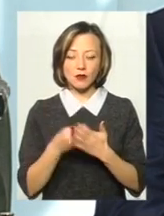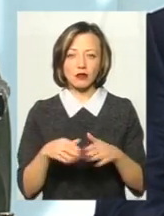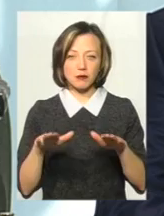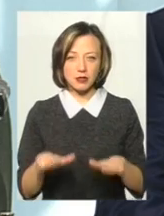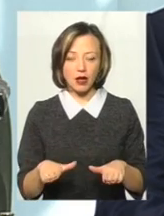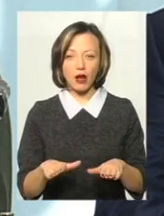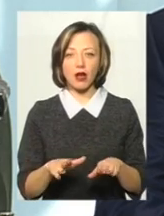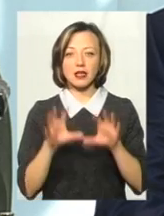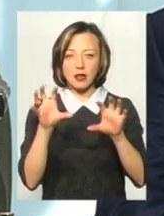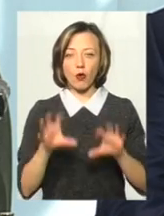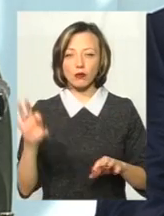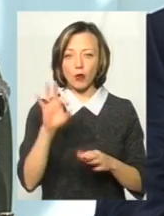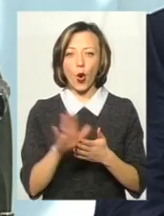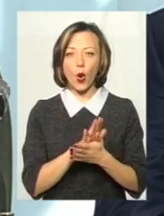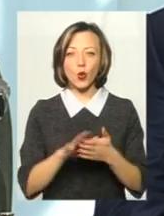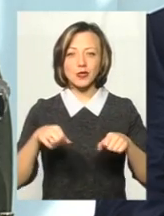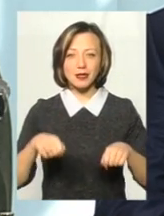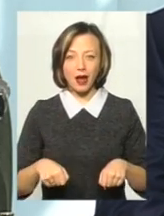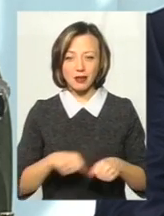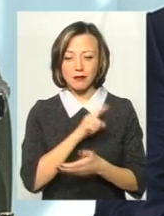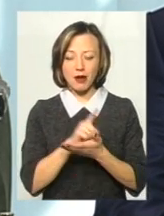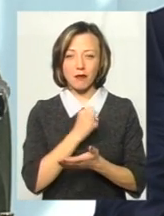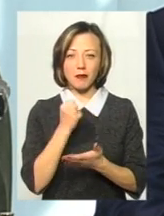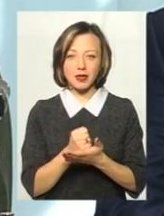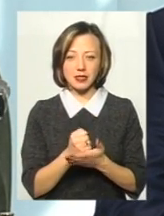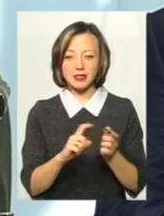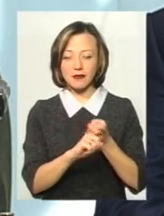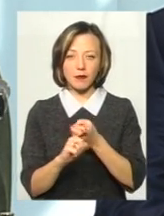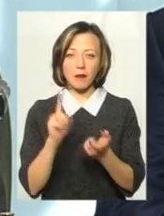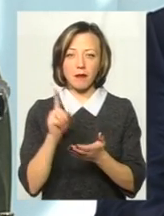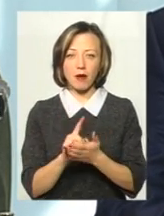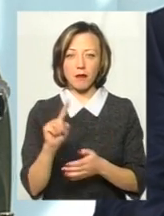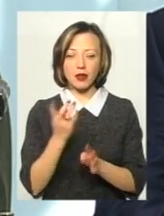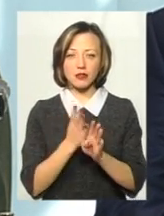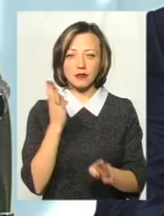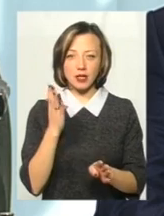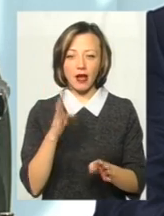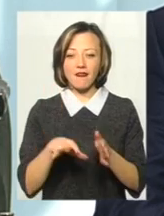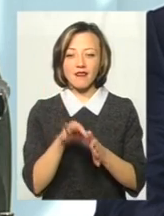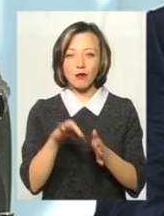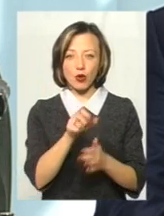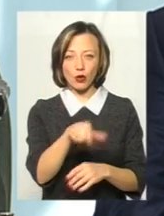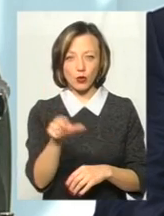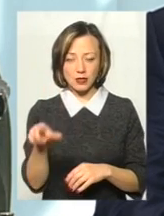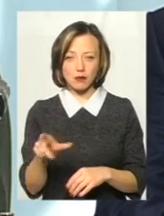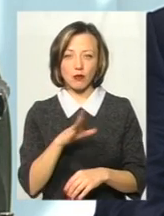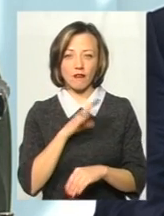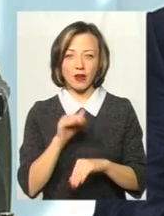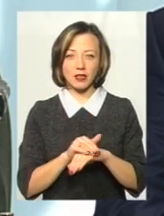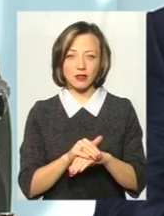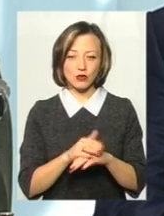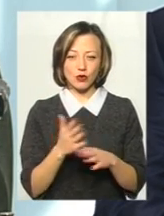посадах. Той закон про люстрацію, який мав бути прийнятий і стосуватися, мав перш за все виборних осіб, він був